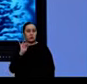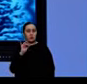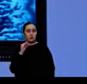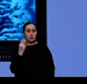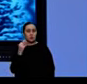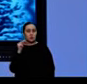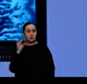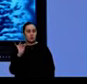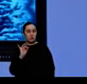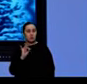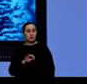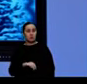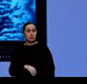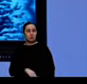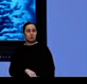ishchi,